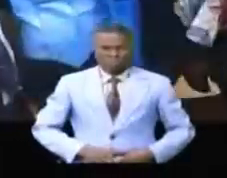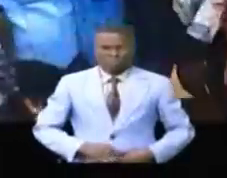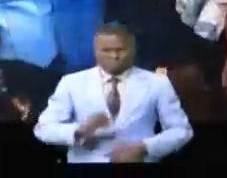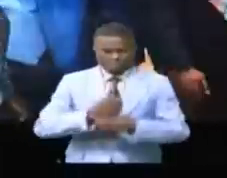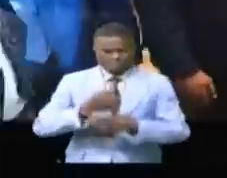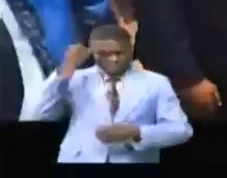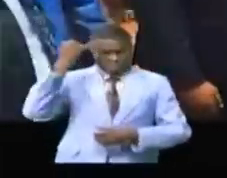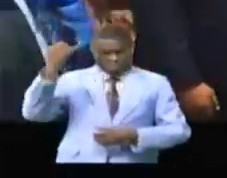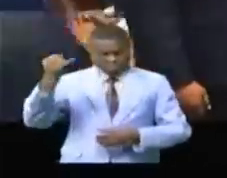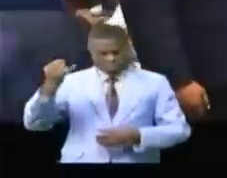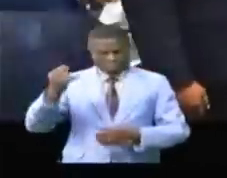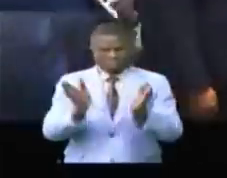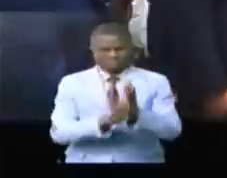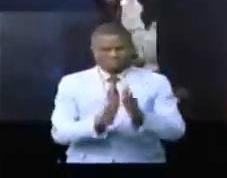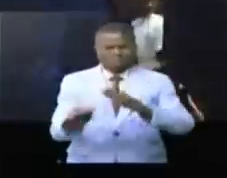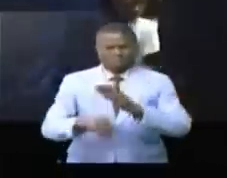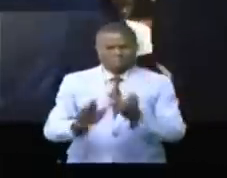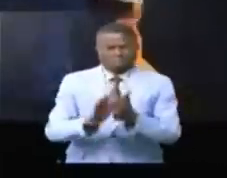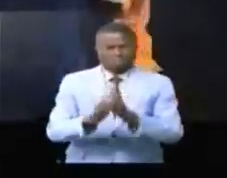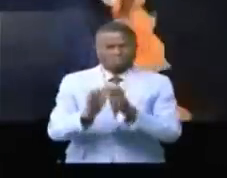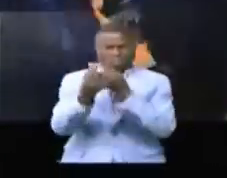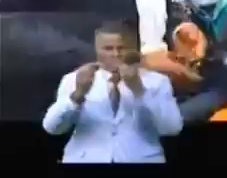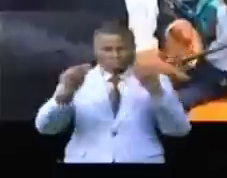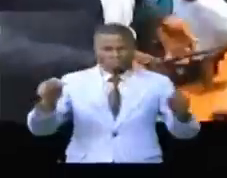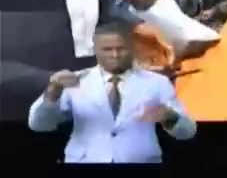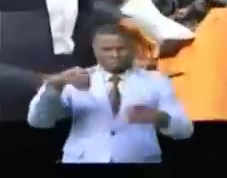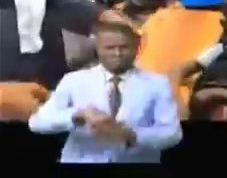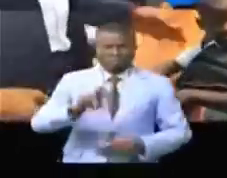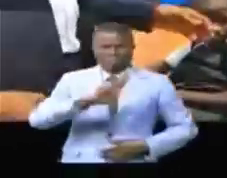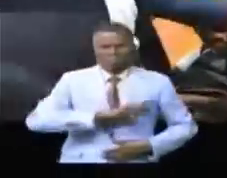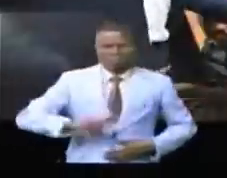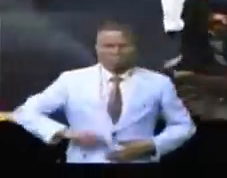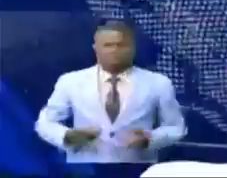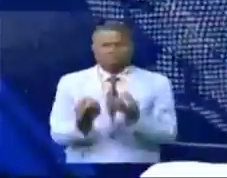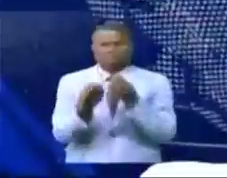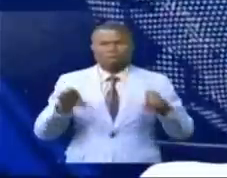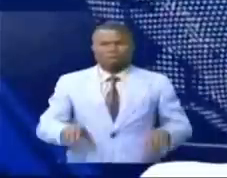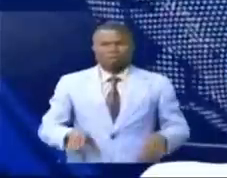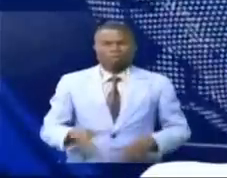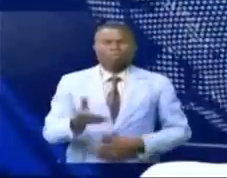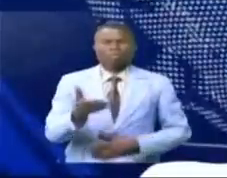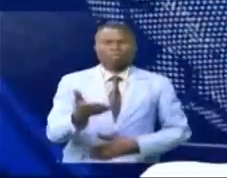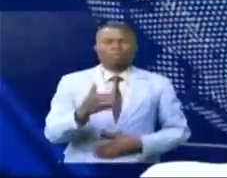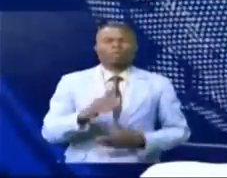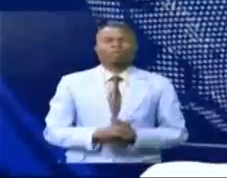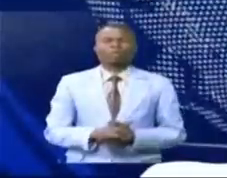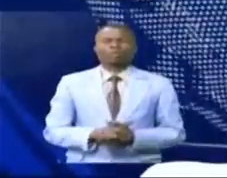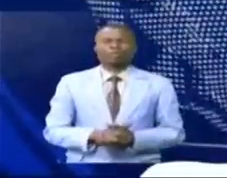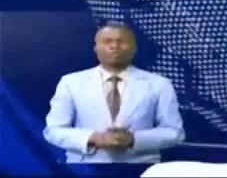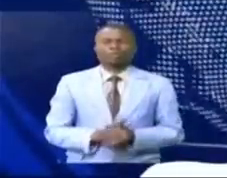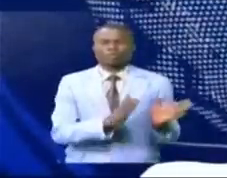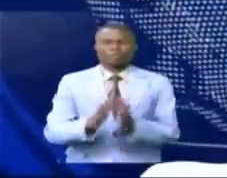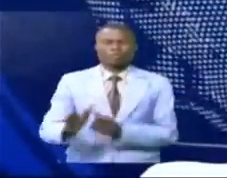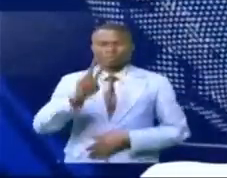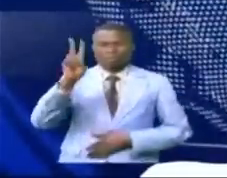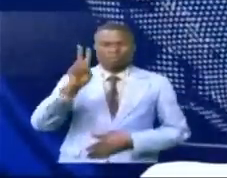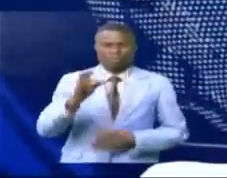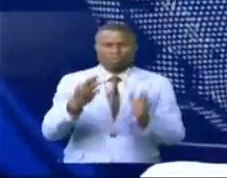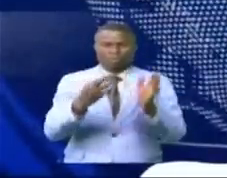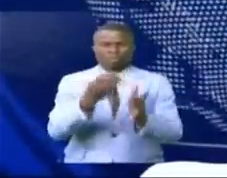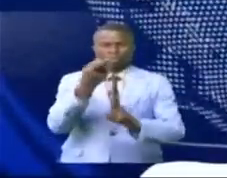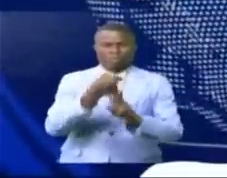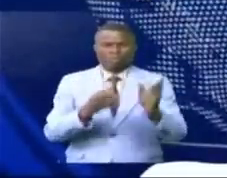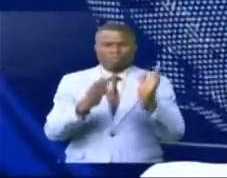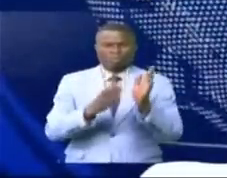mise en œuvre de la gratuité de l'enseignement primaire en République démocratique du Congo. Prévu pour ce vendredi 8 septembre,